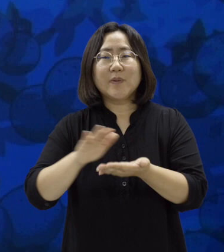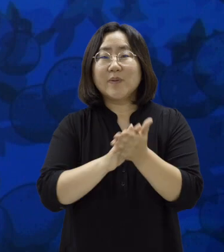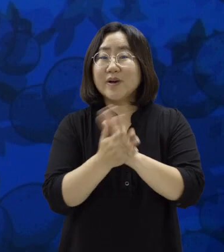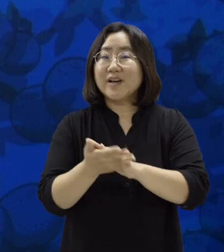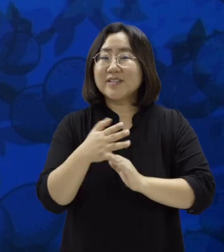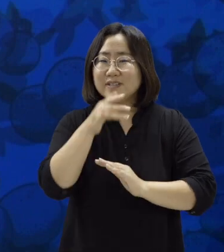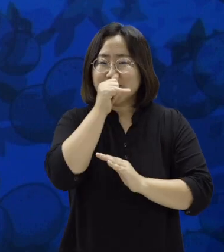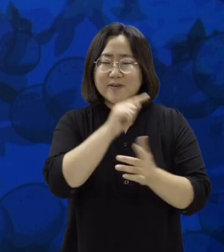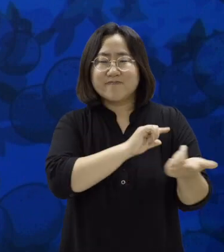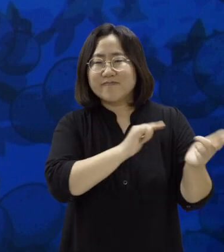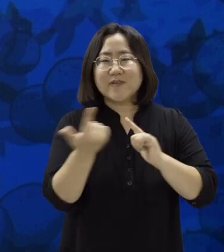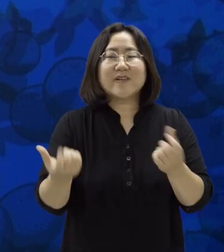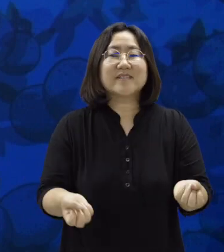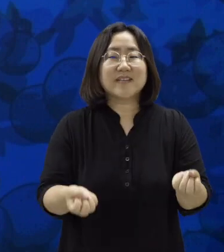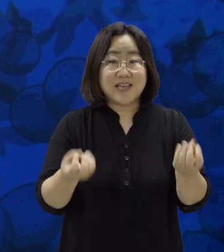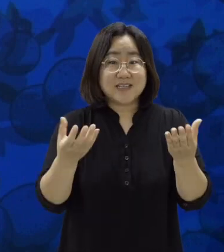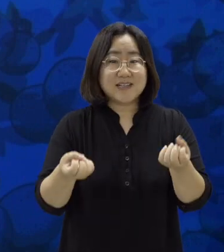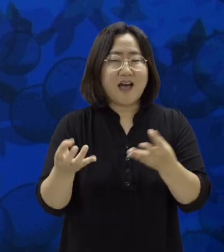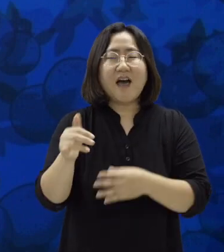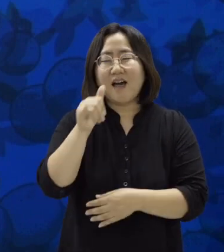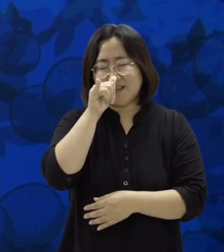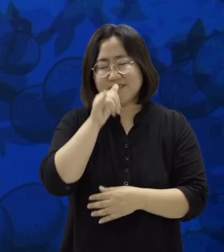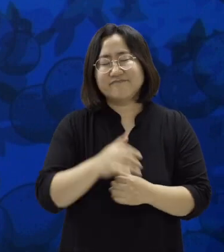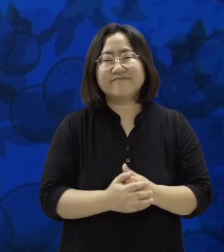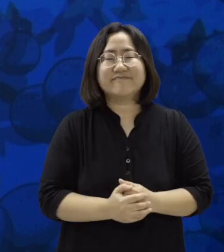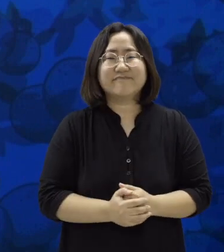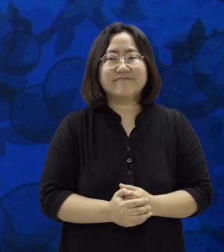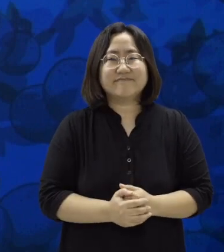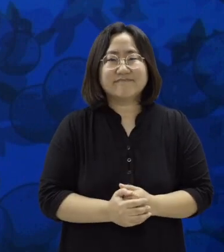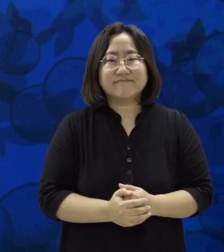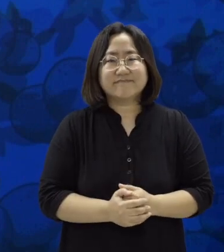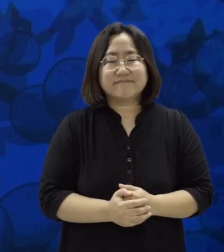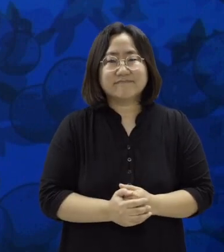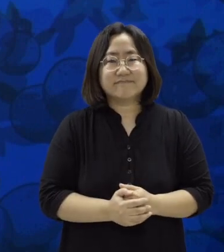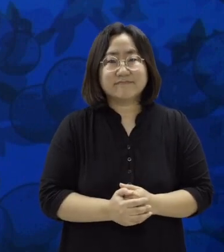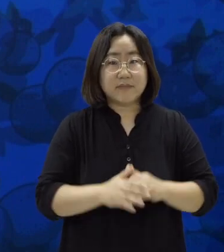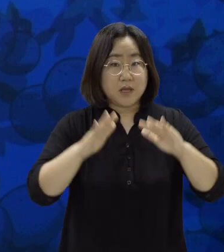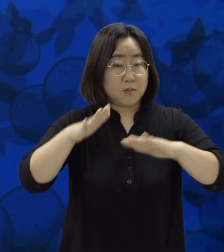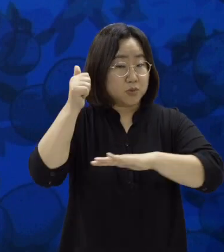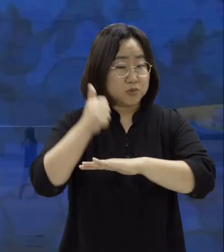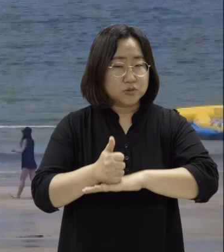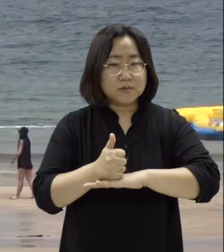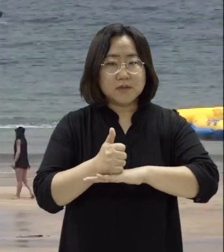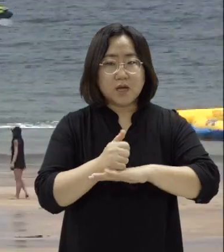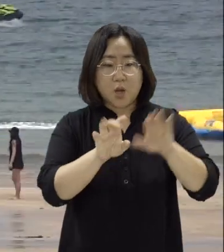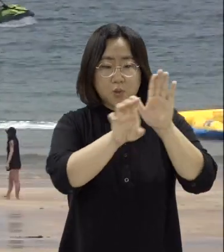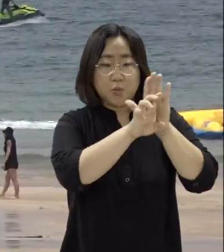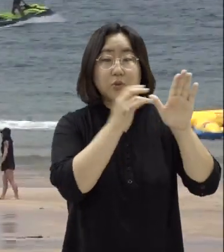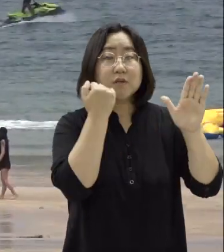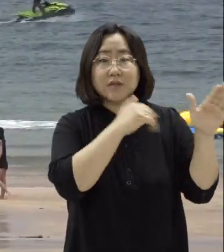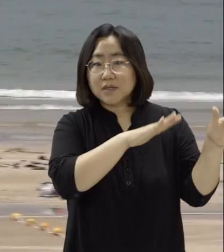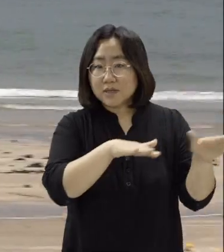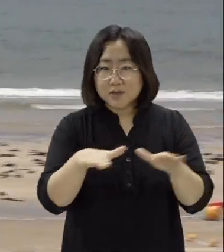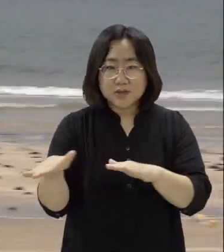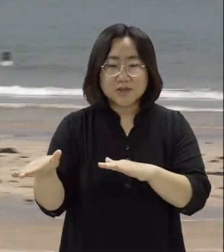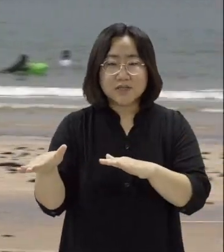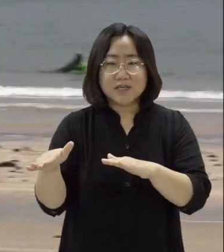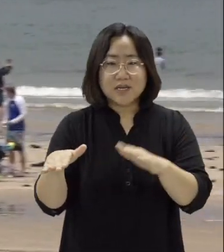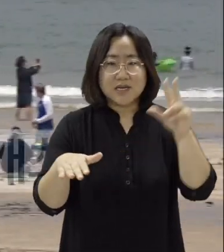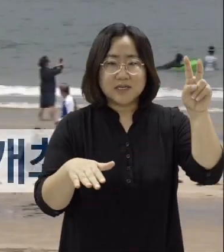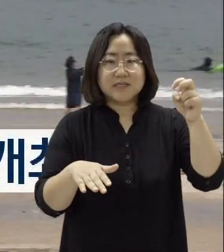다양한 여름 축제들이 피서객들을 기다리고 있습니다. 이번 주말에는 표선해수욕장에서